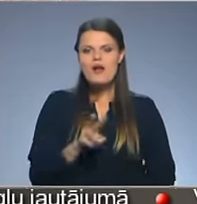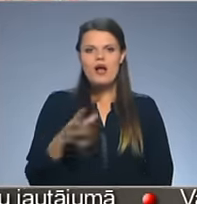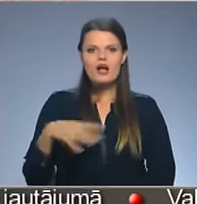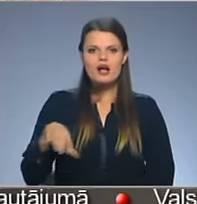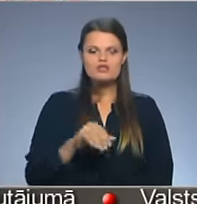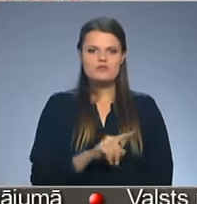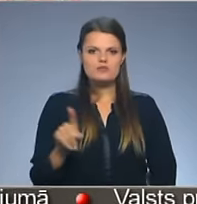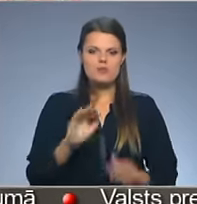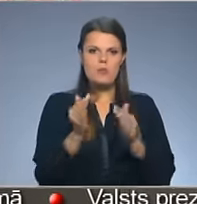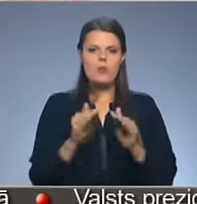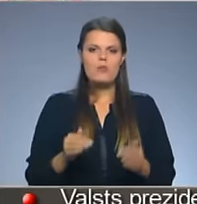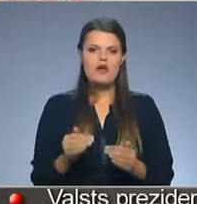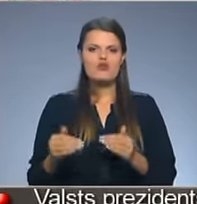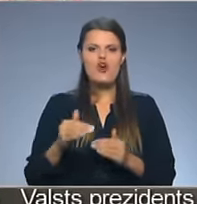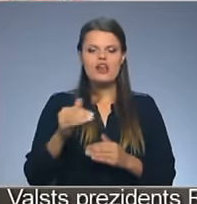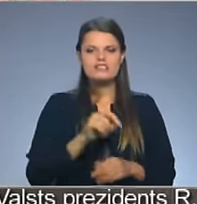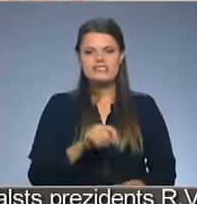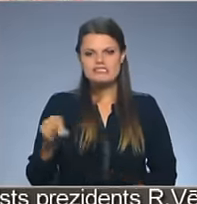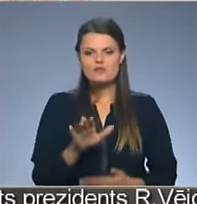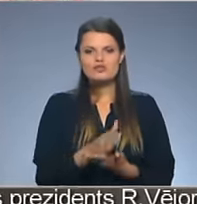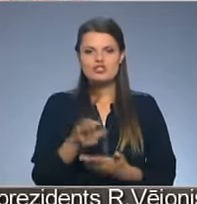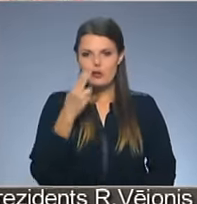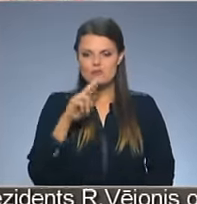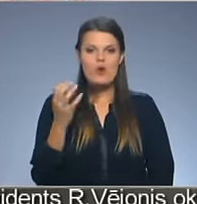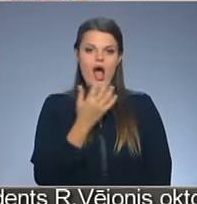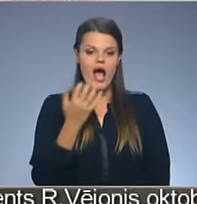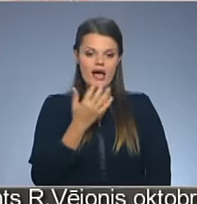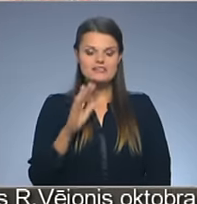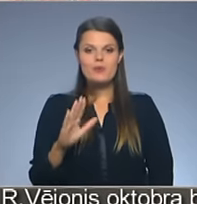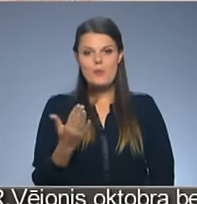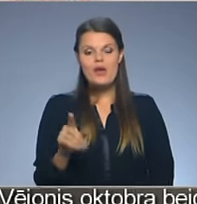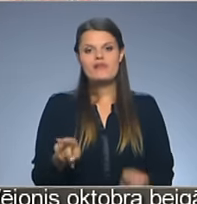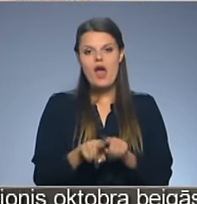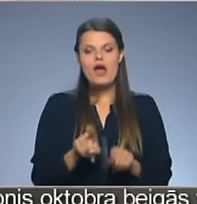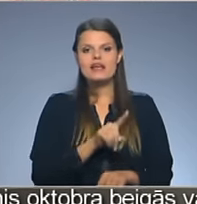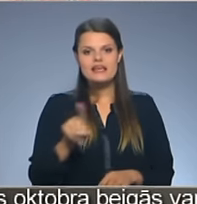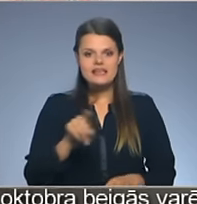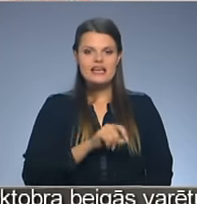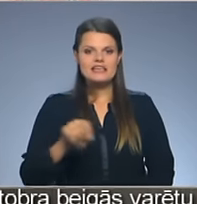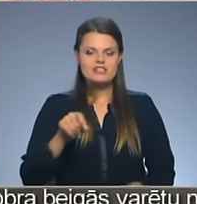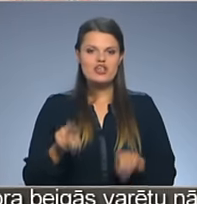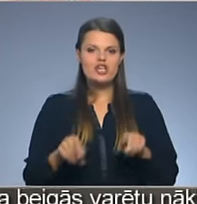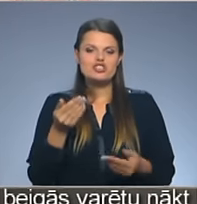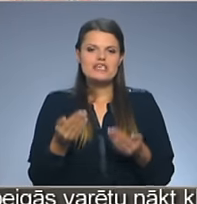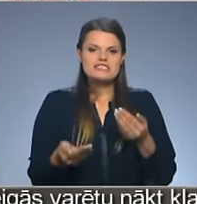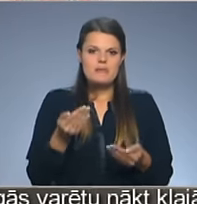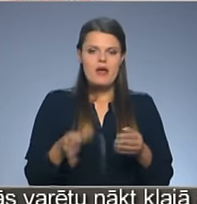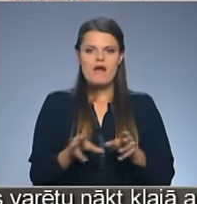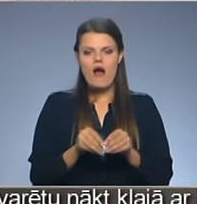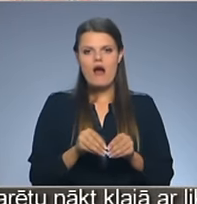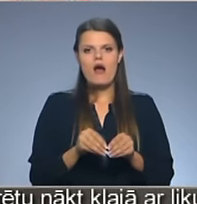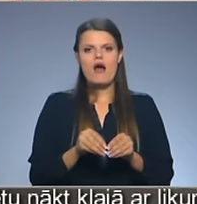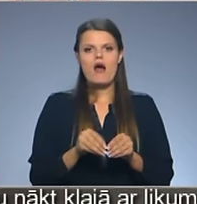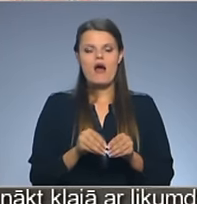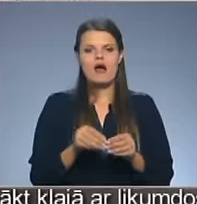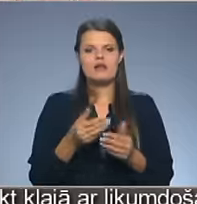bumbieru kolekcijas stādījumā. Tās ir šķirnes no ārzemēm, bet ir iestādīti arī daži izmēģinājumi ar